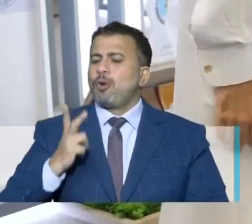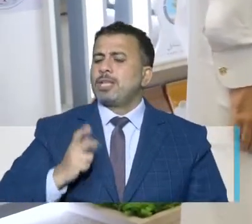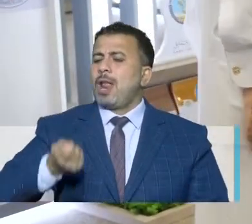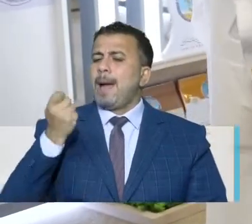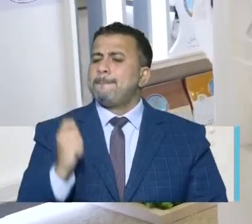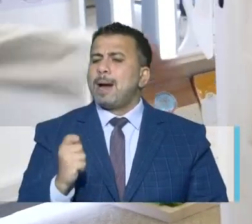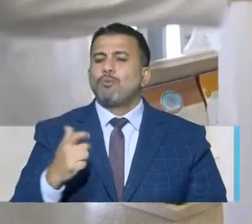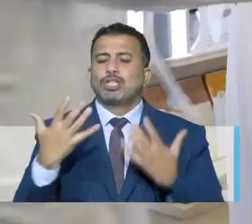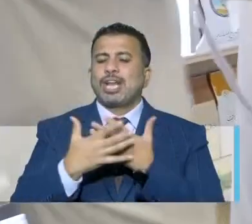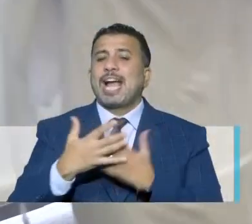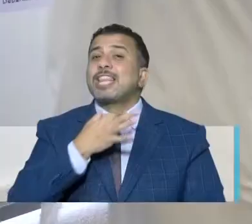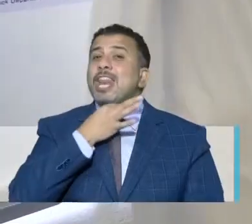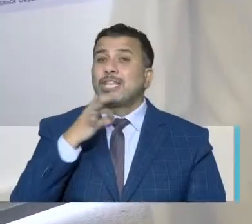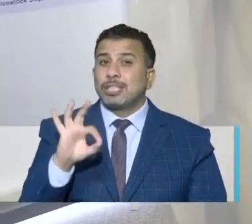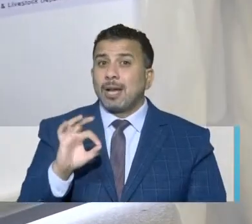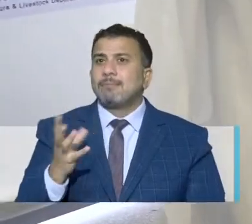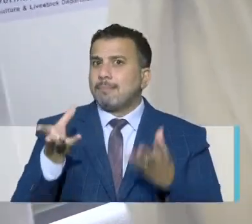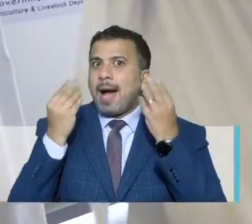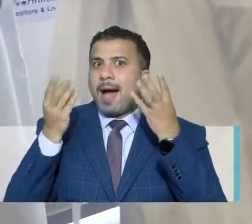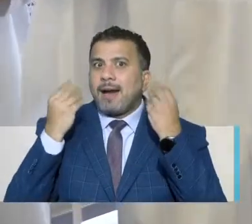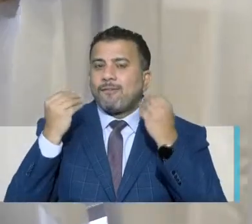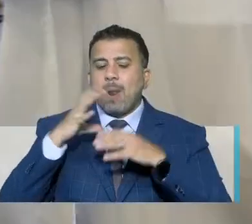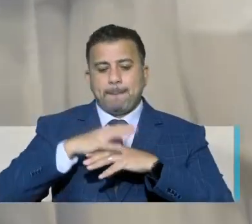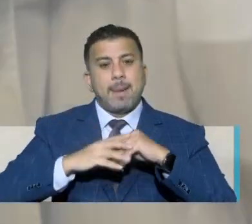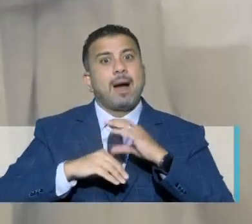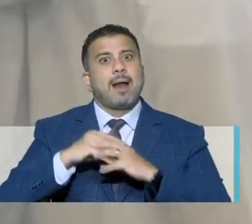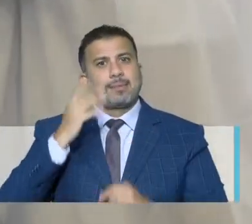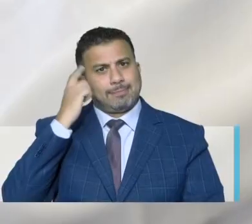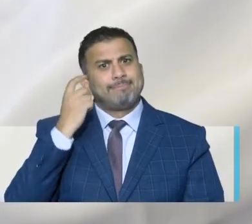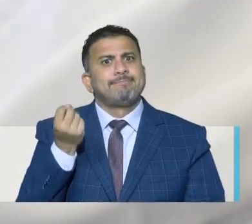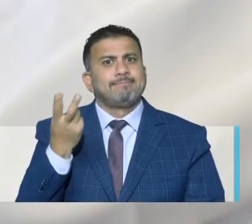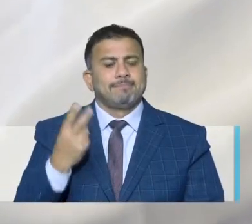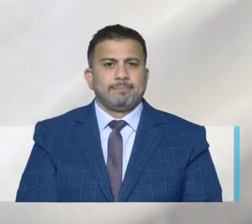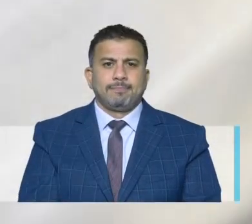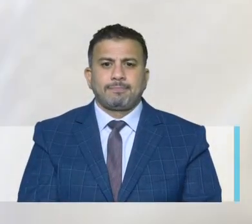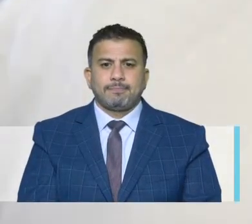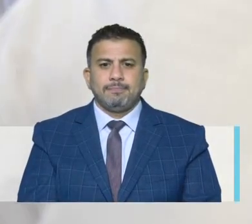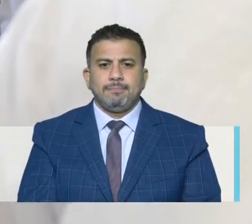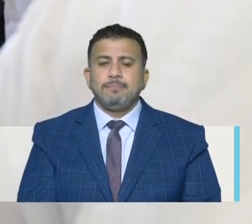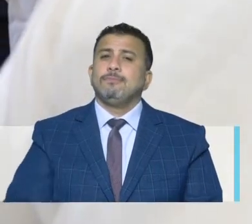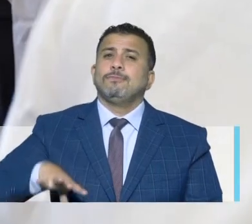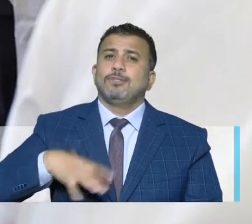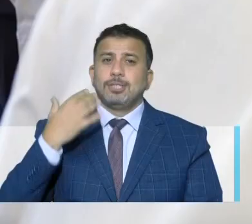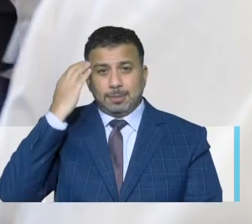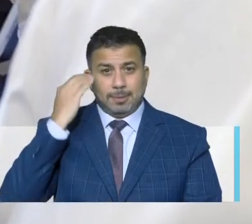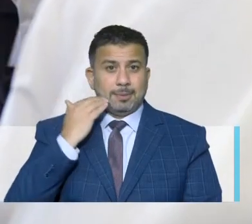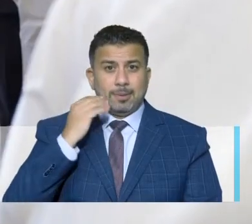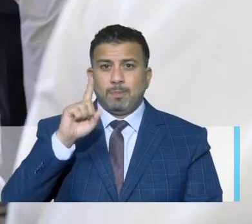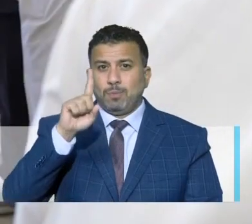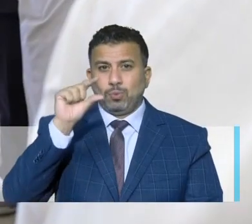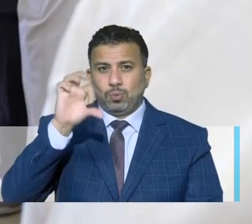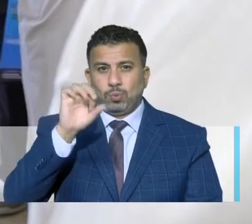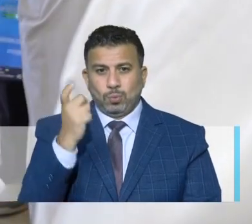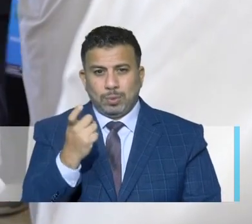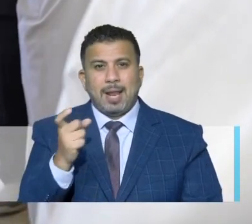والشركات الناشئه من اكتساب المعارف والمهارات الشيخ بدور بن سلطان القاسمي